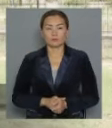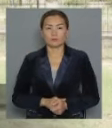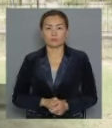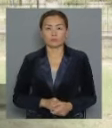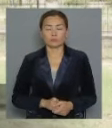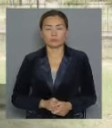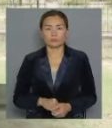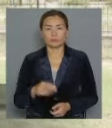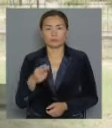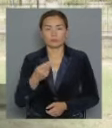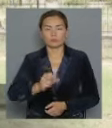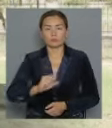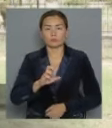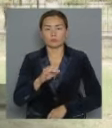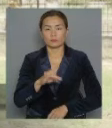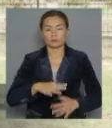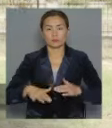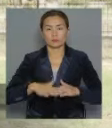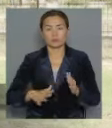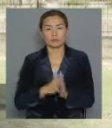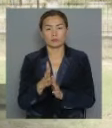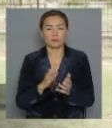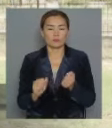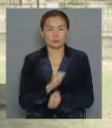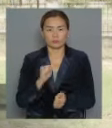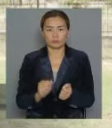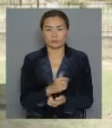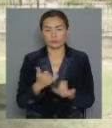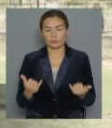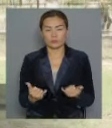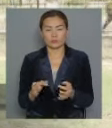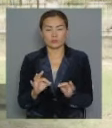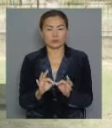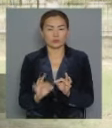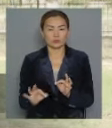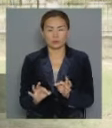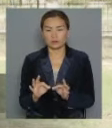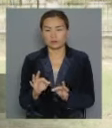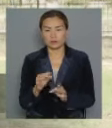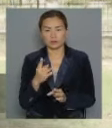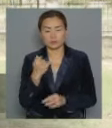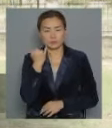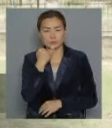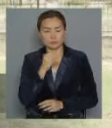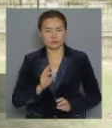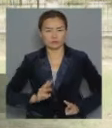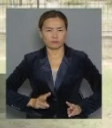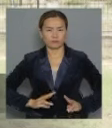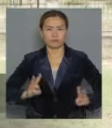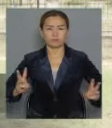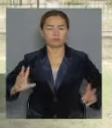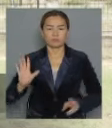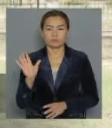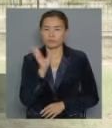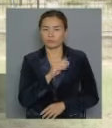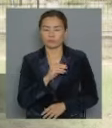жоғы даланың құрғауы шөптердің құрғауына әкеп соғып жатыр. Соның кесірінен көптеген Қазақстан бойынша көптеген жерлерде